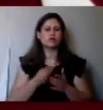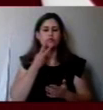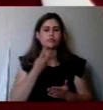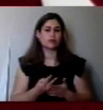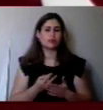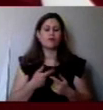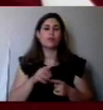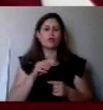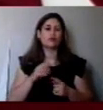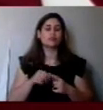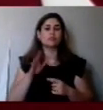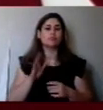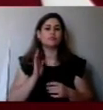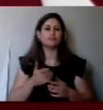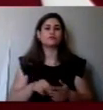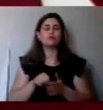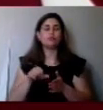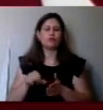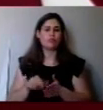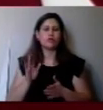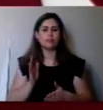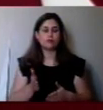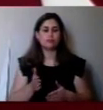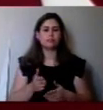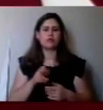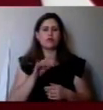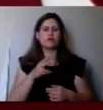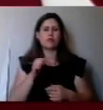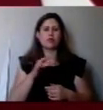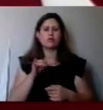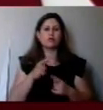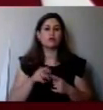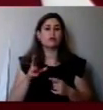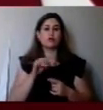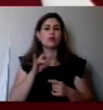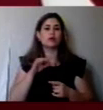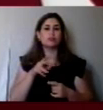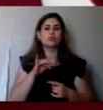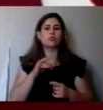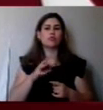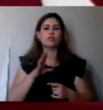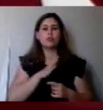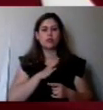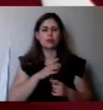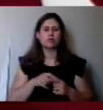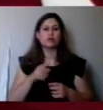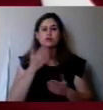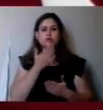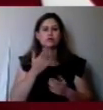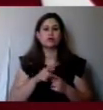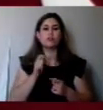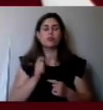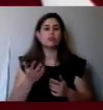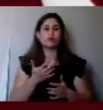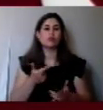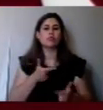Отже, потім буде виступати Владислав Мангер. Окрім того, було зачитано поручителів, які